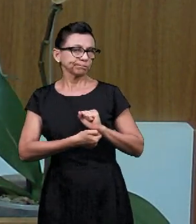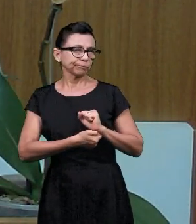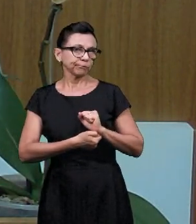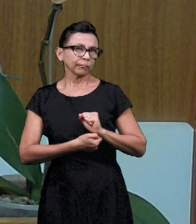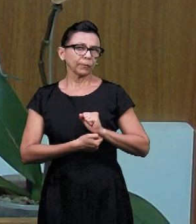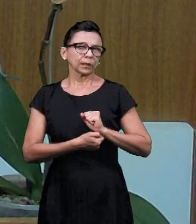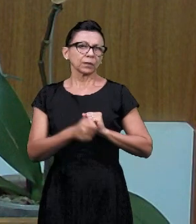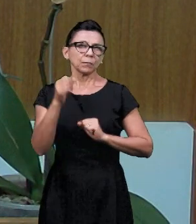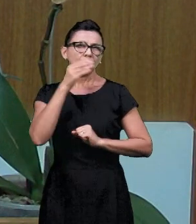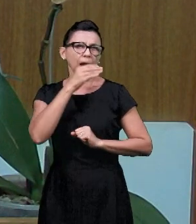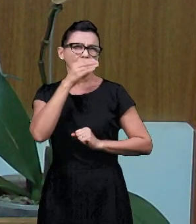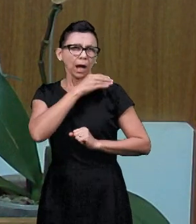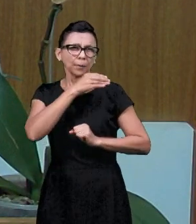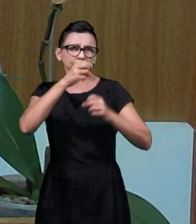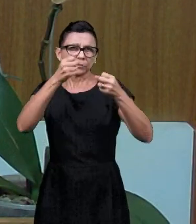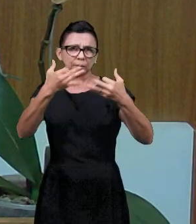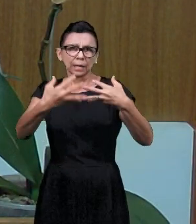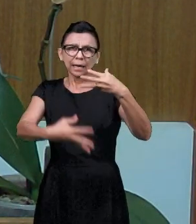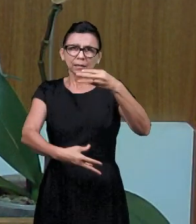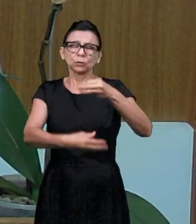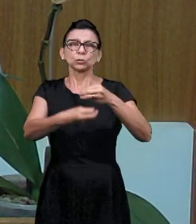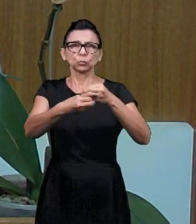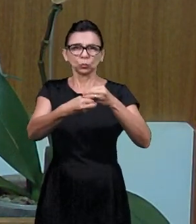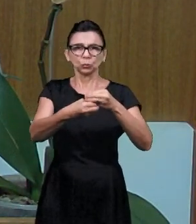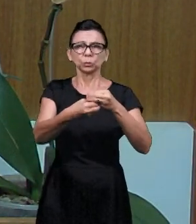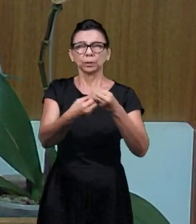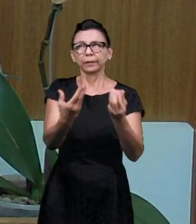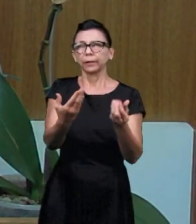personnes parlent sur la